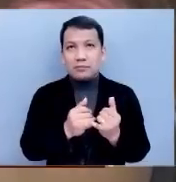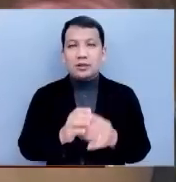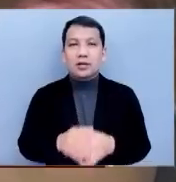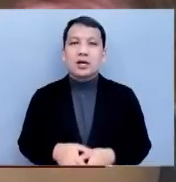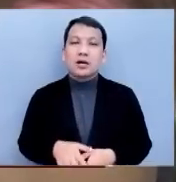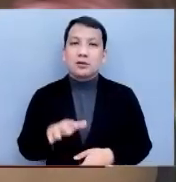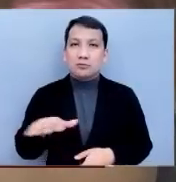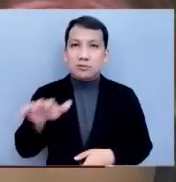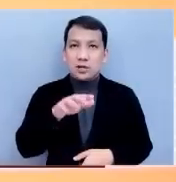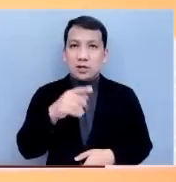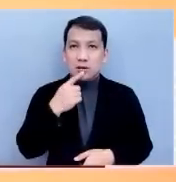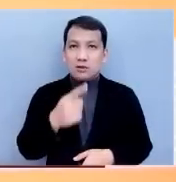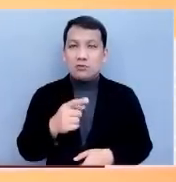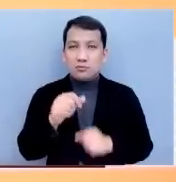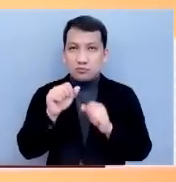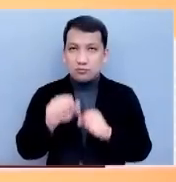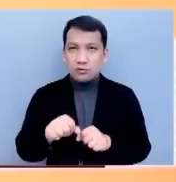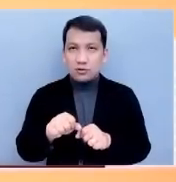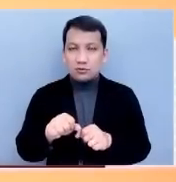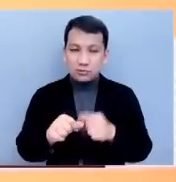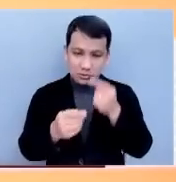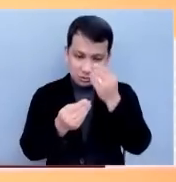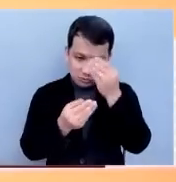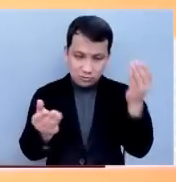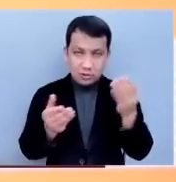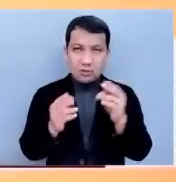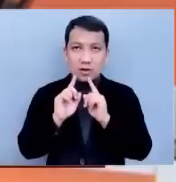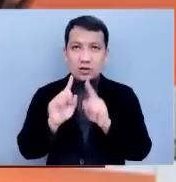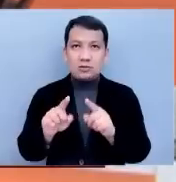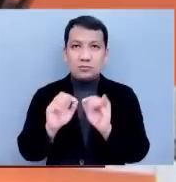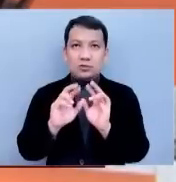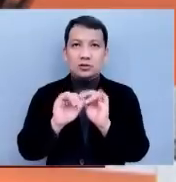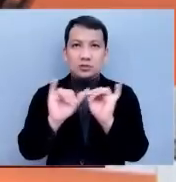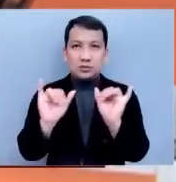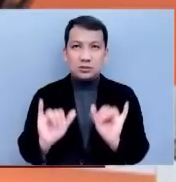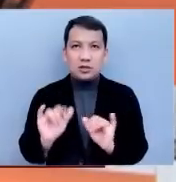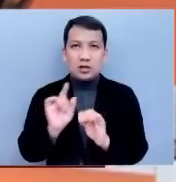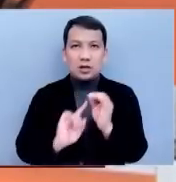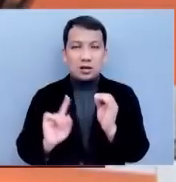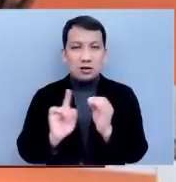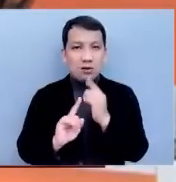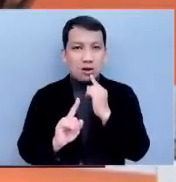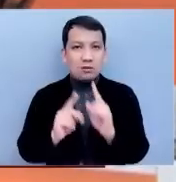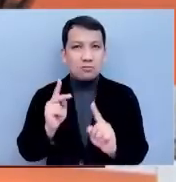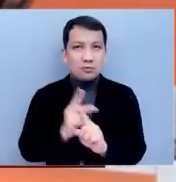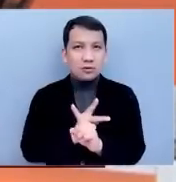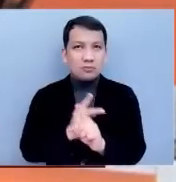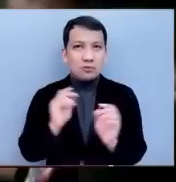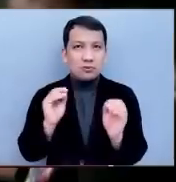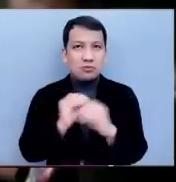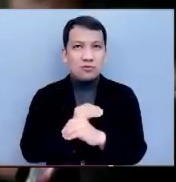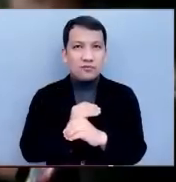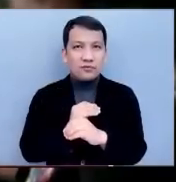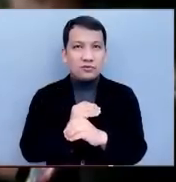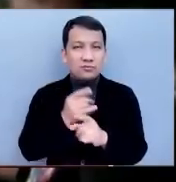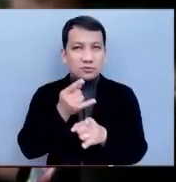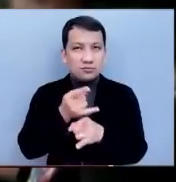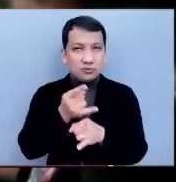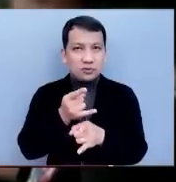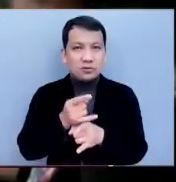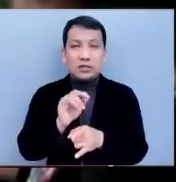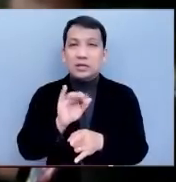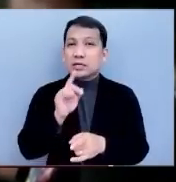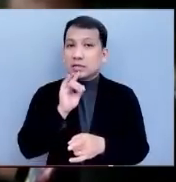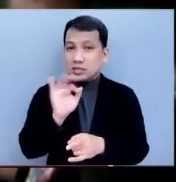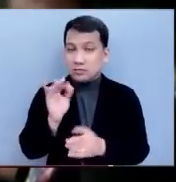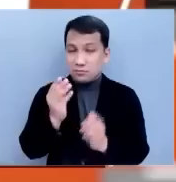ng panukala, dapat gumawa mga employer ng reporting system tungkol sa mga biktima ng office bullying. At kung mapatunayan